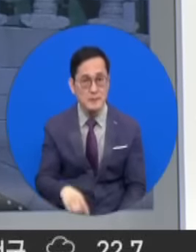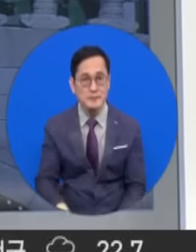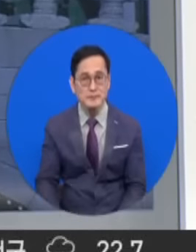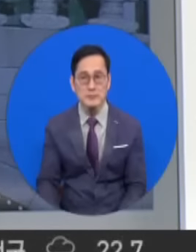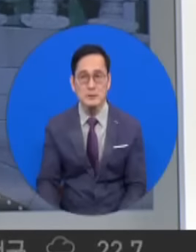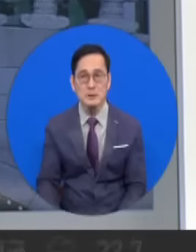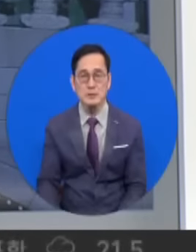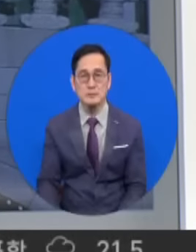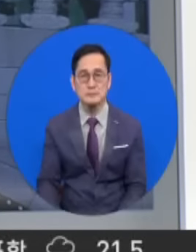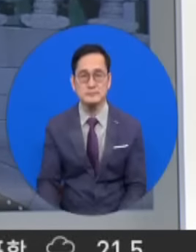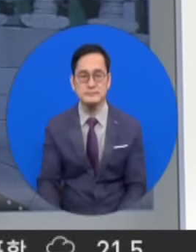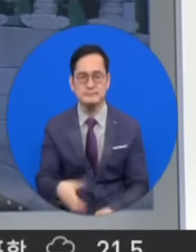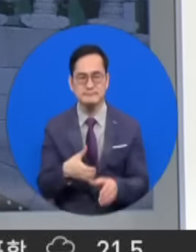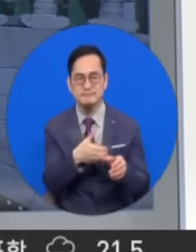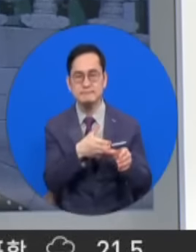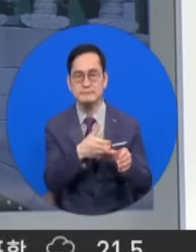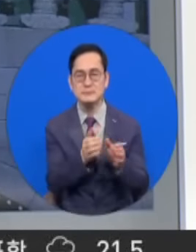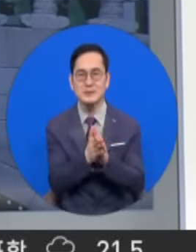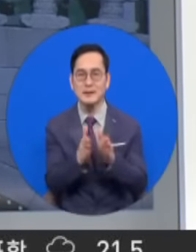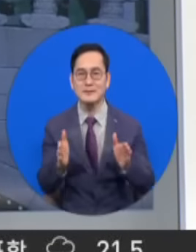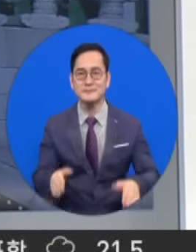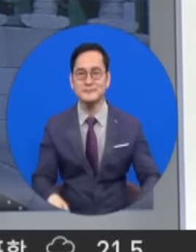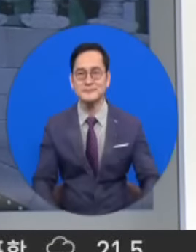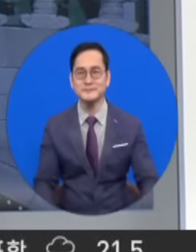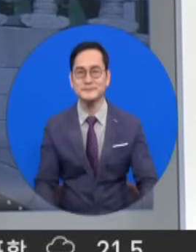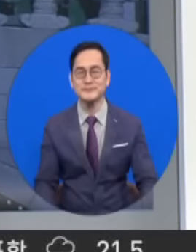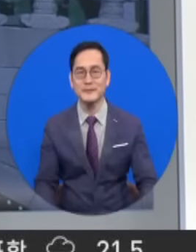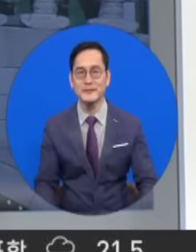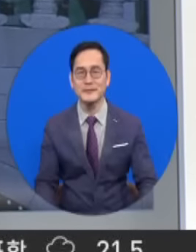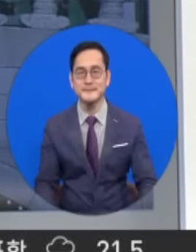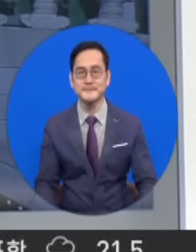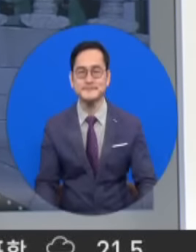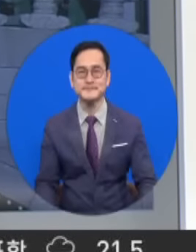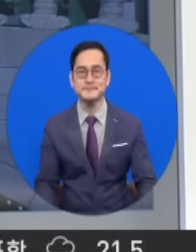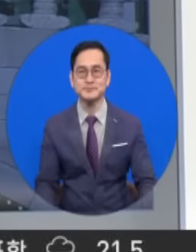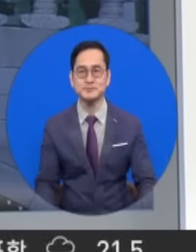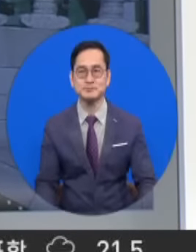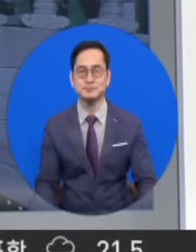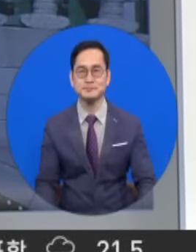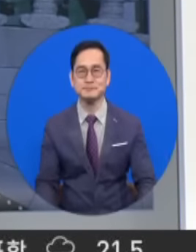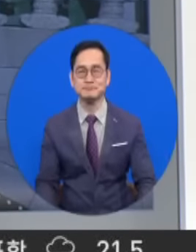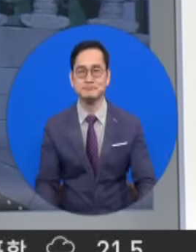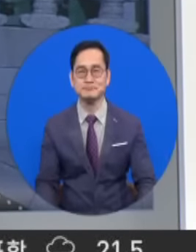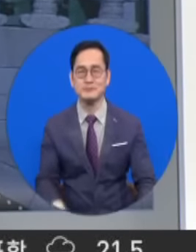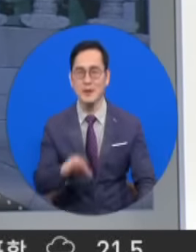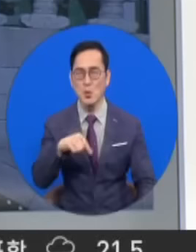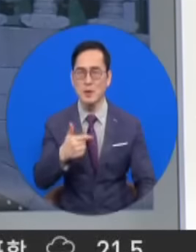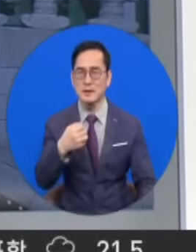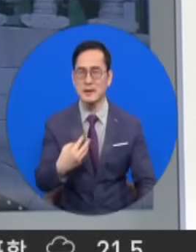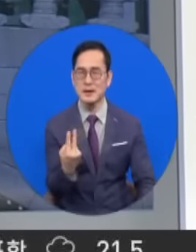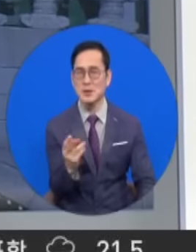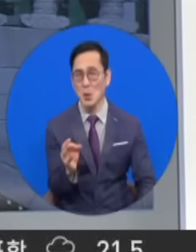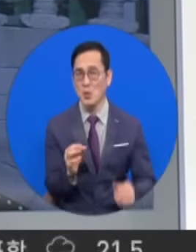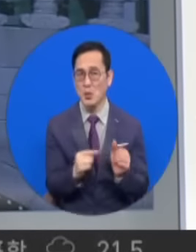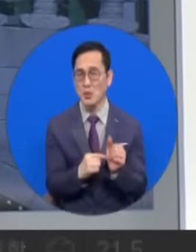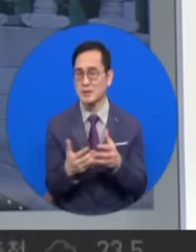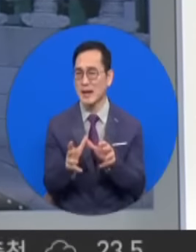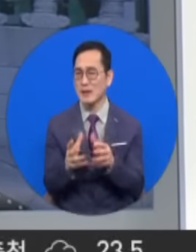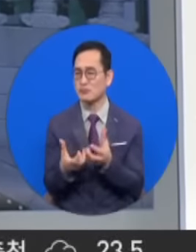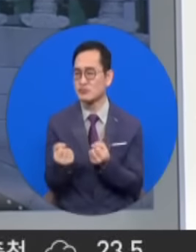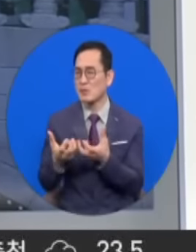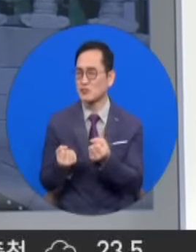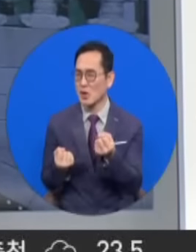후보도 이제 정면으로 배신자 공세에 뛰어들었습니다. 앞서 원희룡 후보는요. 당 분열이 탄핵으로